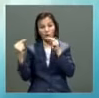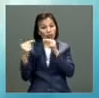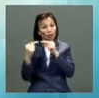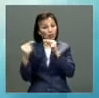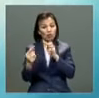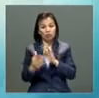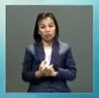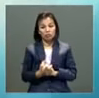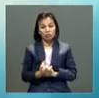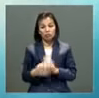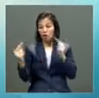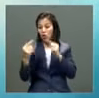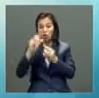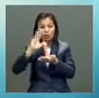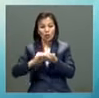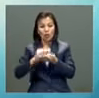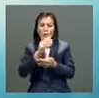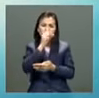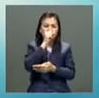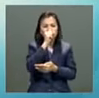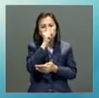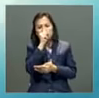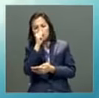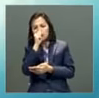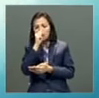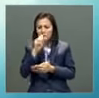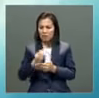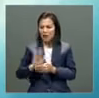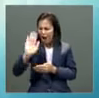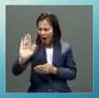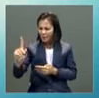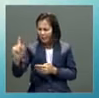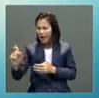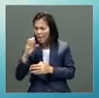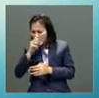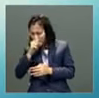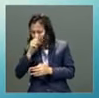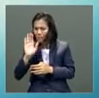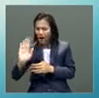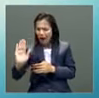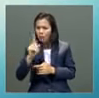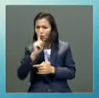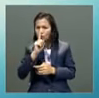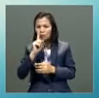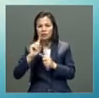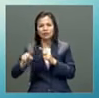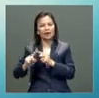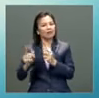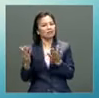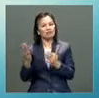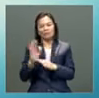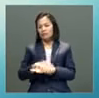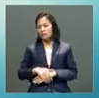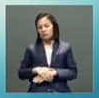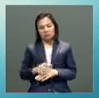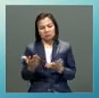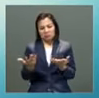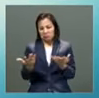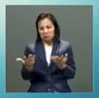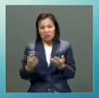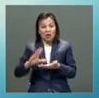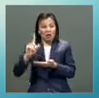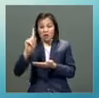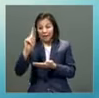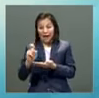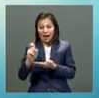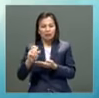เปิดหมดทุกข้อมูลไม่มีใครมาสั่งบอกให้ปิดนะนู่นนี่นั่นเสียชีวิตเมื่อไหร่เร็วเมื่อไหร่เราก็รีบปล่อยเลยนะ